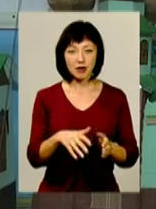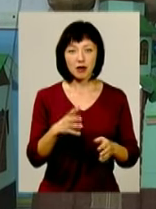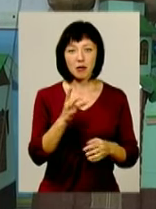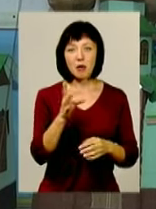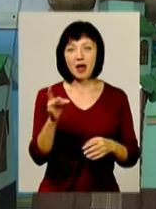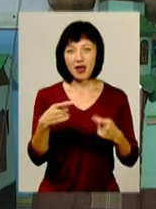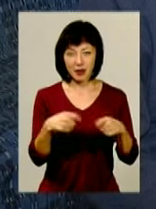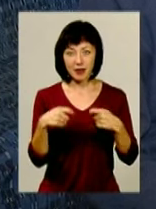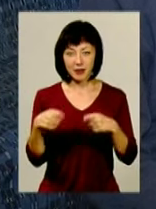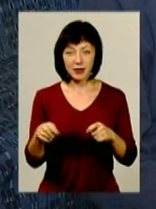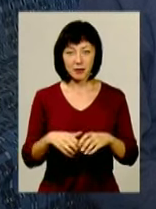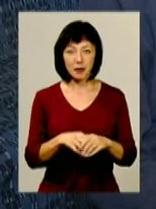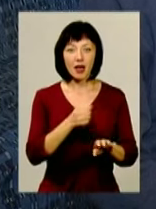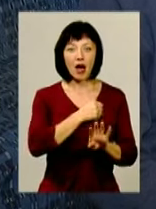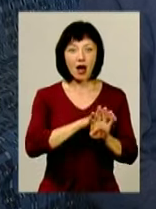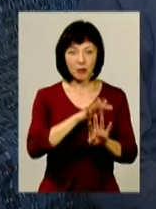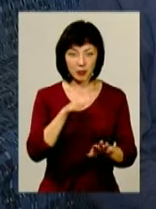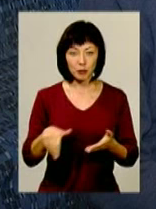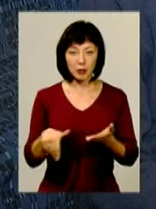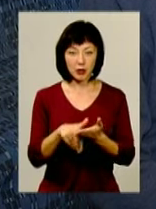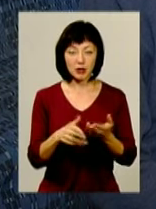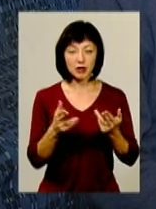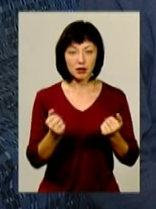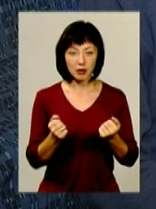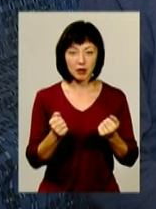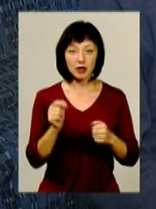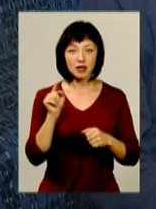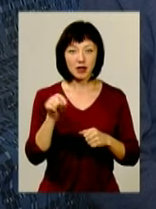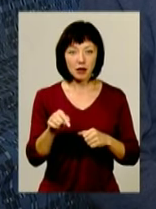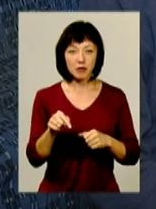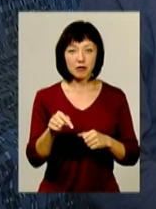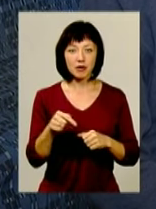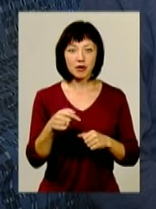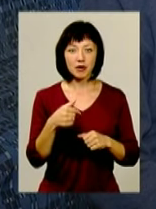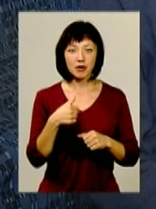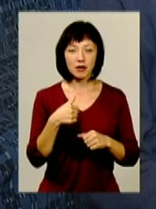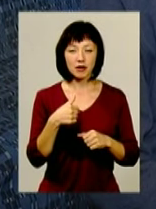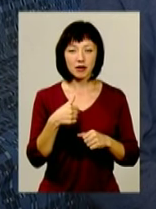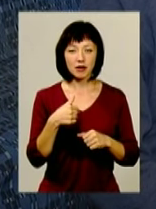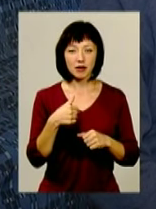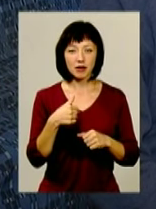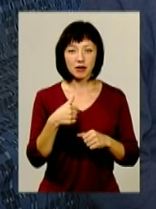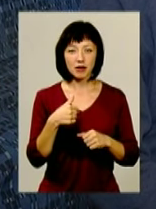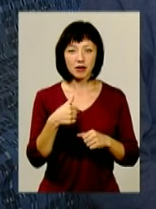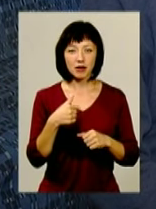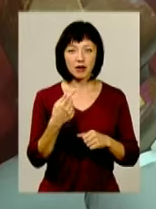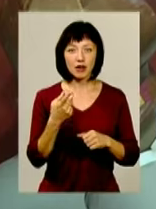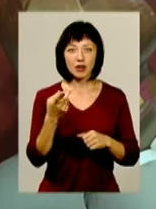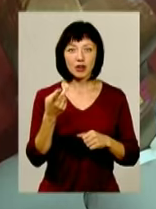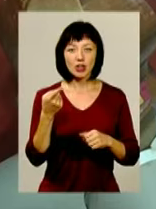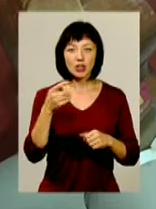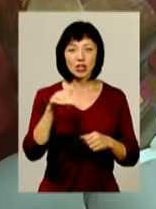То, думаю, що там? Армії допомогти. Армії допомогти. Потім взяв два ваучери, їх по 1000